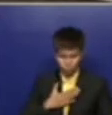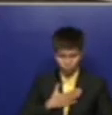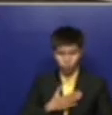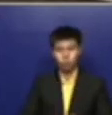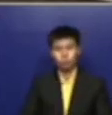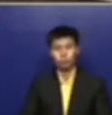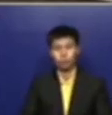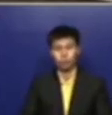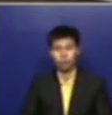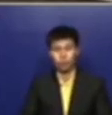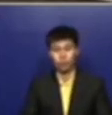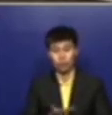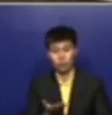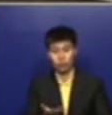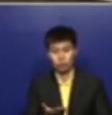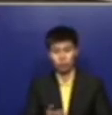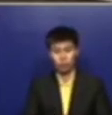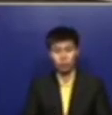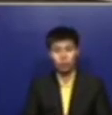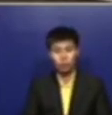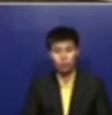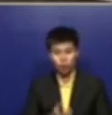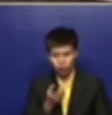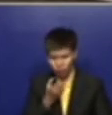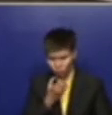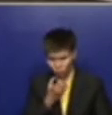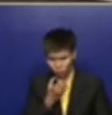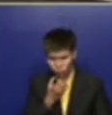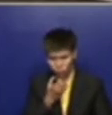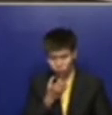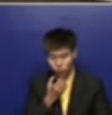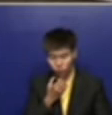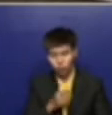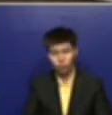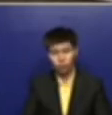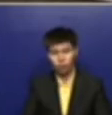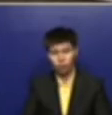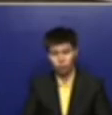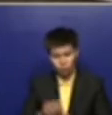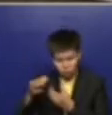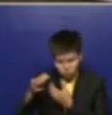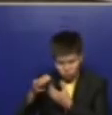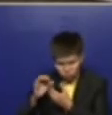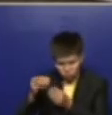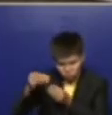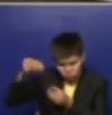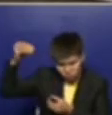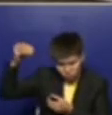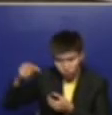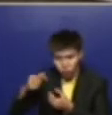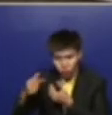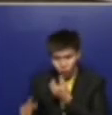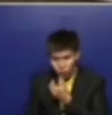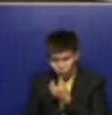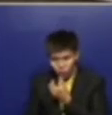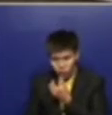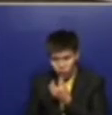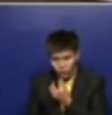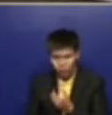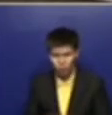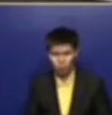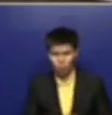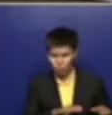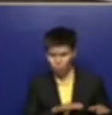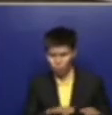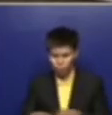ในเนื้อความวิทยุตรงนั้นเนี่ยผมขออนุญาตท่านประธานด้วยความเคารพครับเป็นวิทยุรายงานการเตรียมการสั่งการ